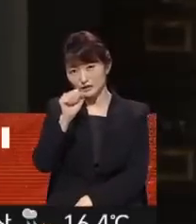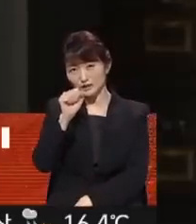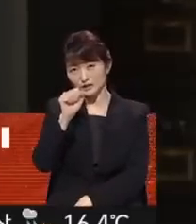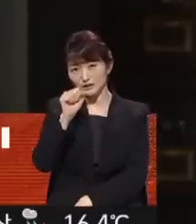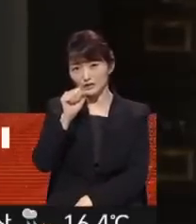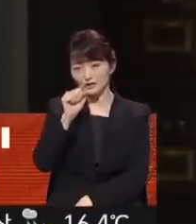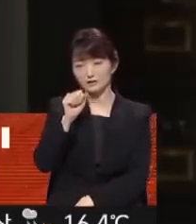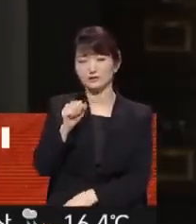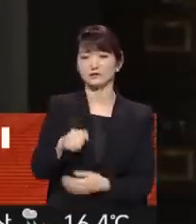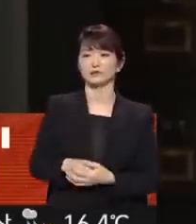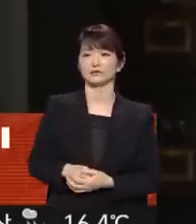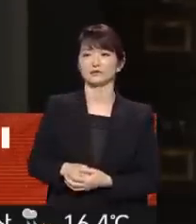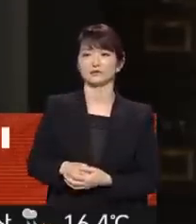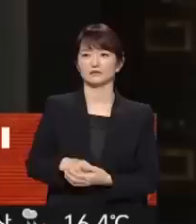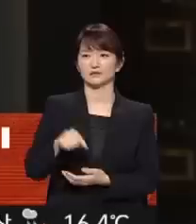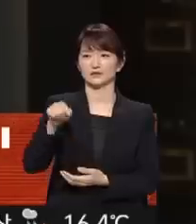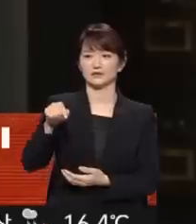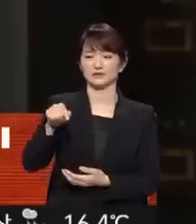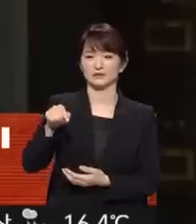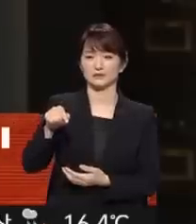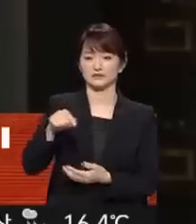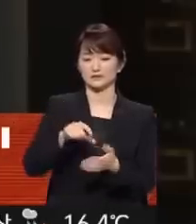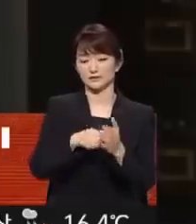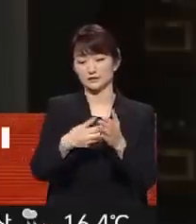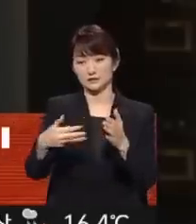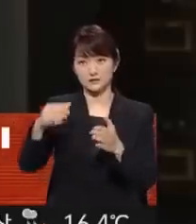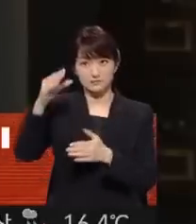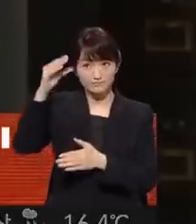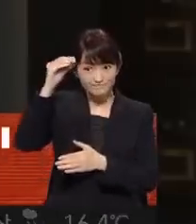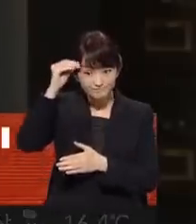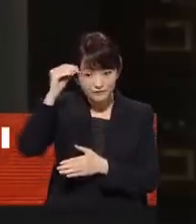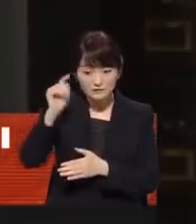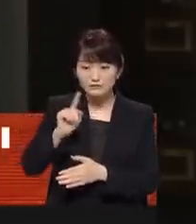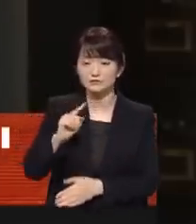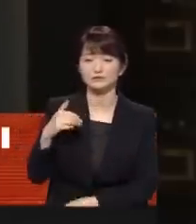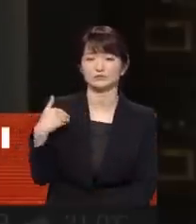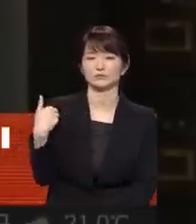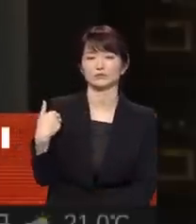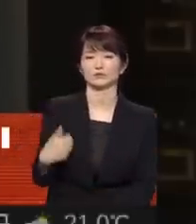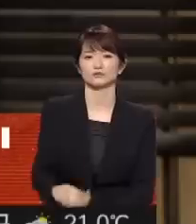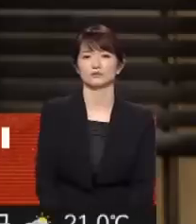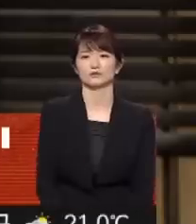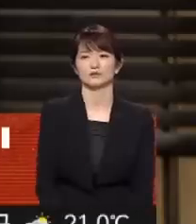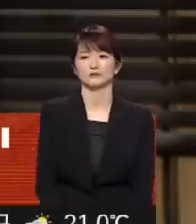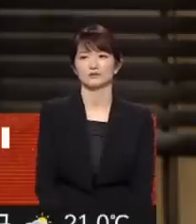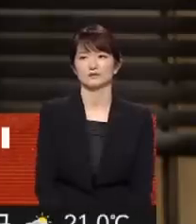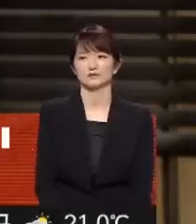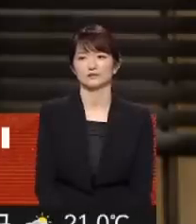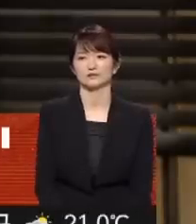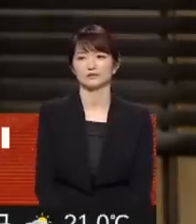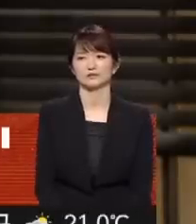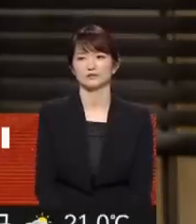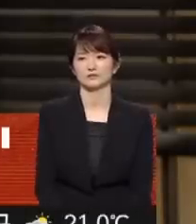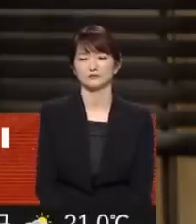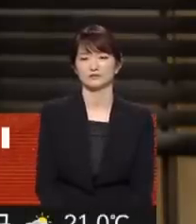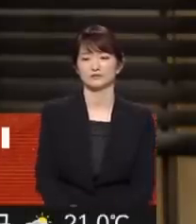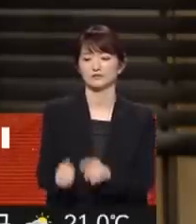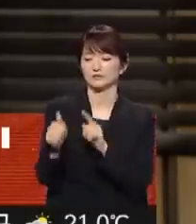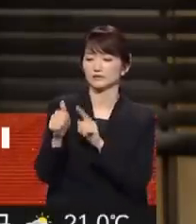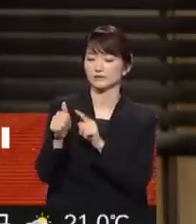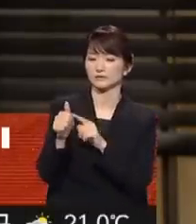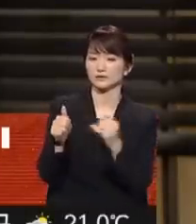순수함. 근데 이게 이제 백치로 연결된 좀 미처 몰랐던 거죠. 그렇죠. 그게 사실 그것 때문에 결혼했고